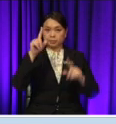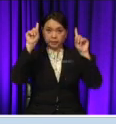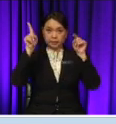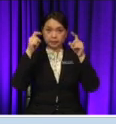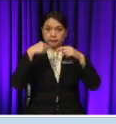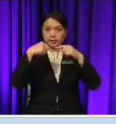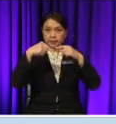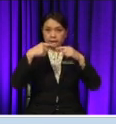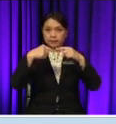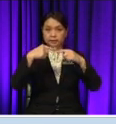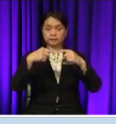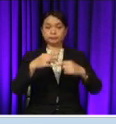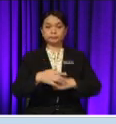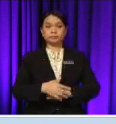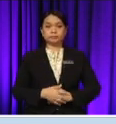2022